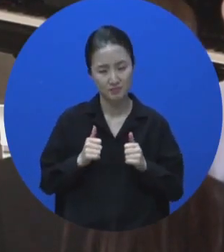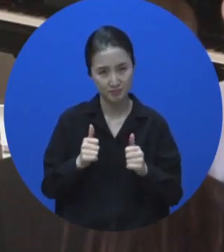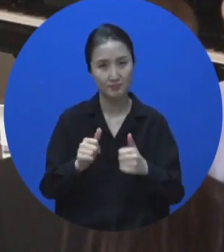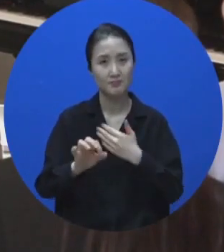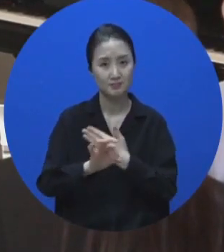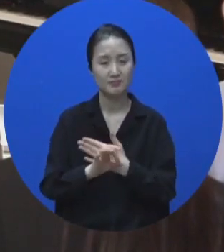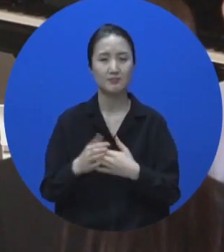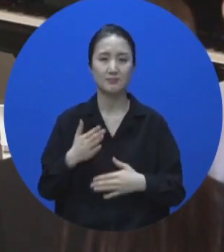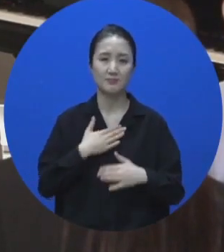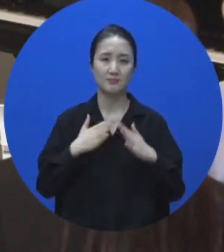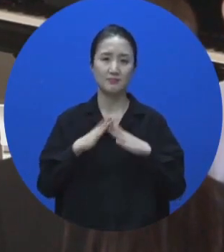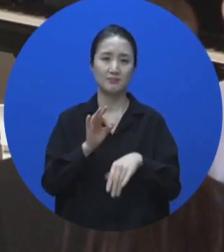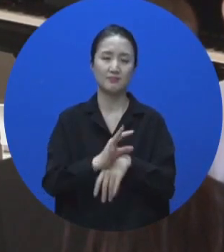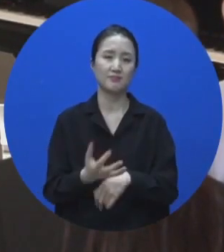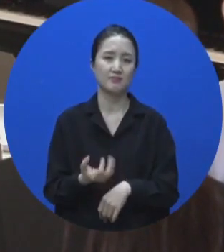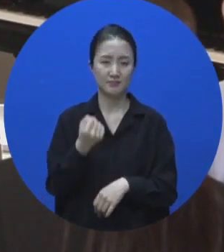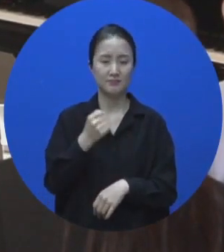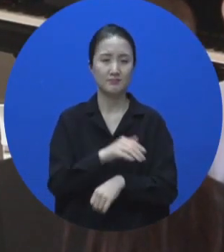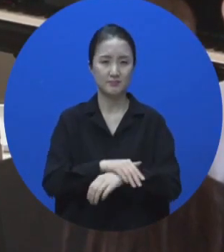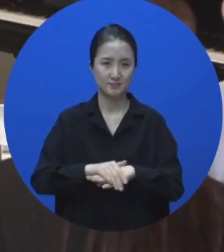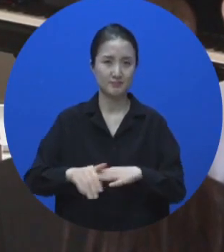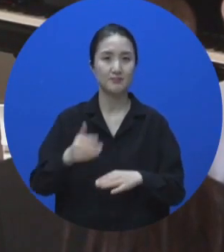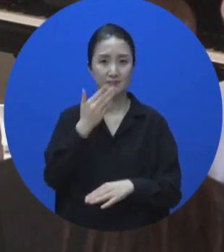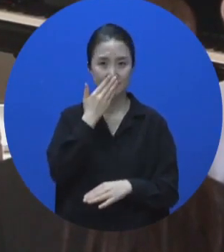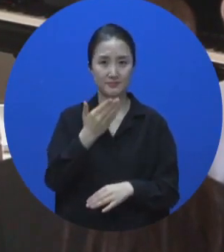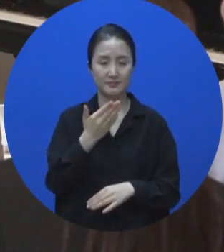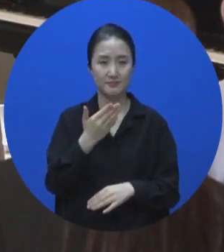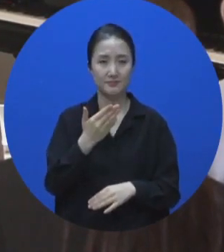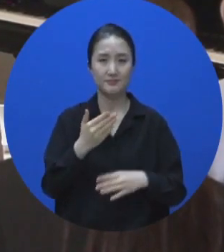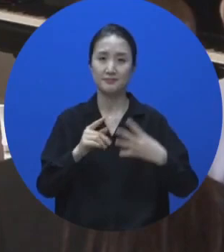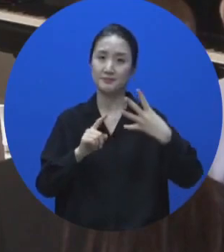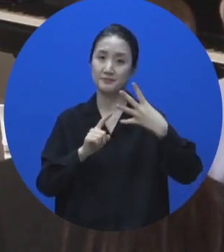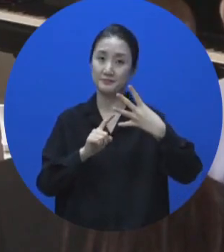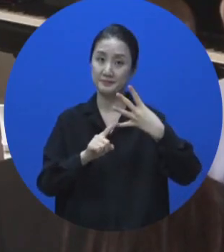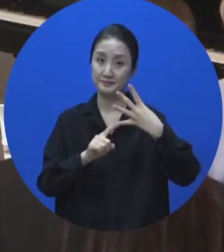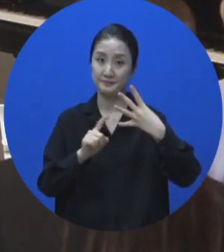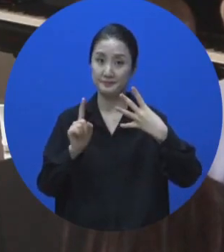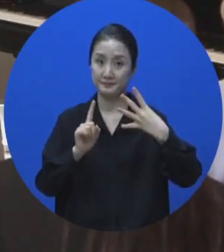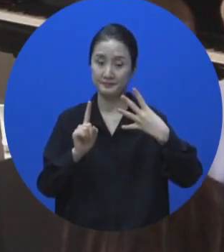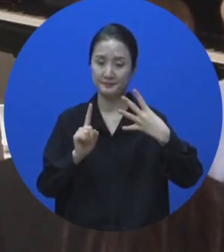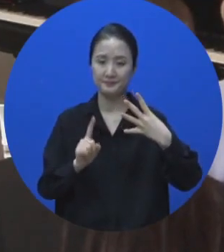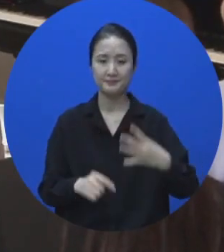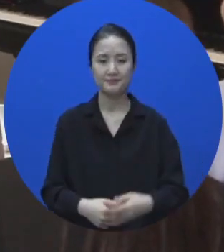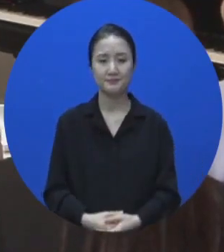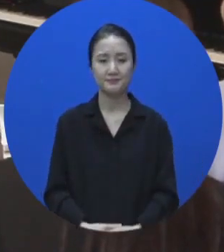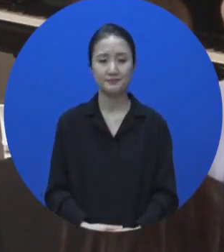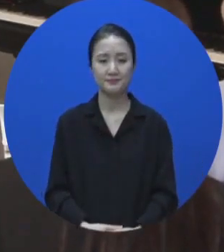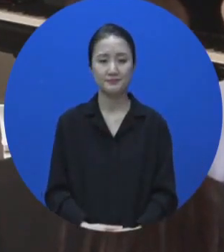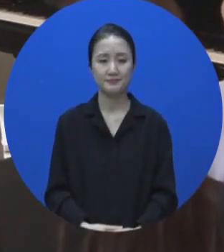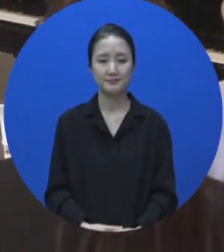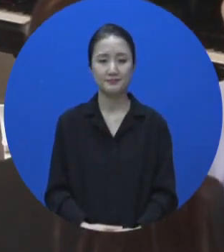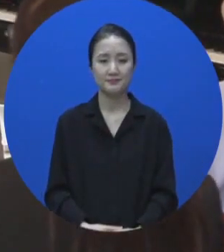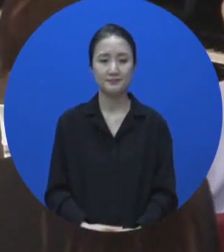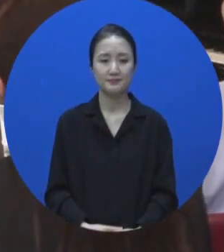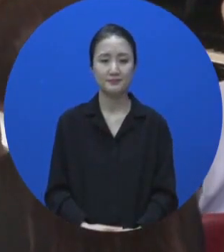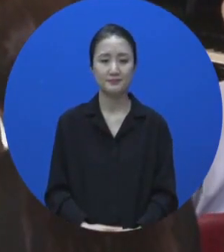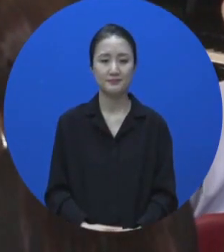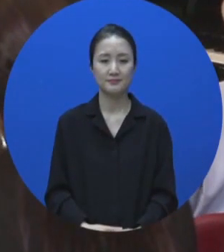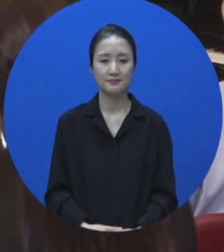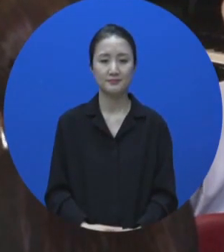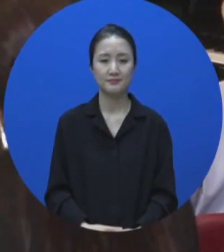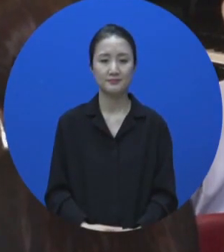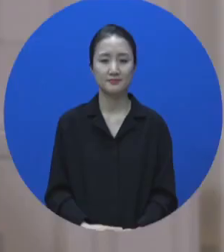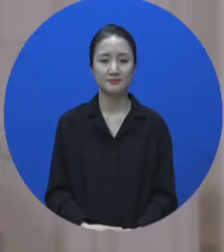먼저 움직인다면 내집마련을 잘 할 수 있을 거라 생각이 듭니다 그러면 이번엔 네 번째 방법이에요 네 번째